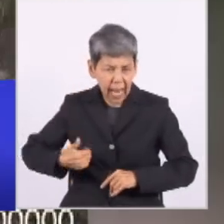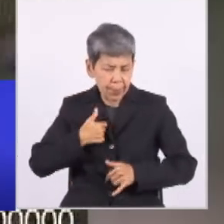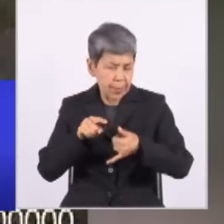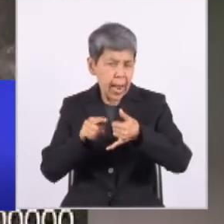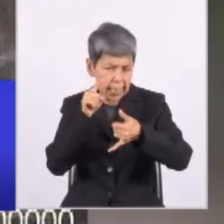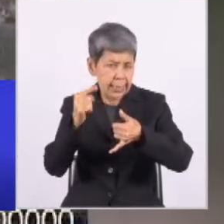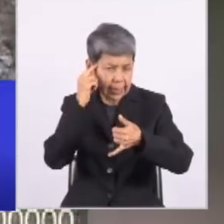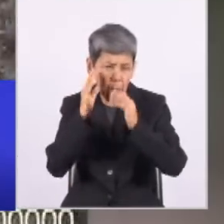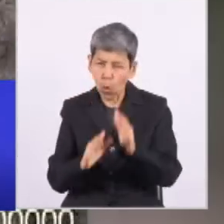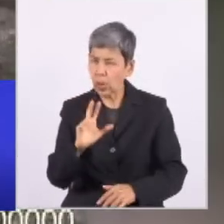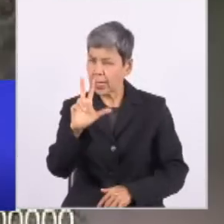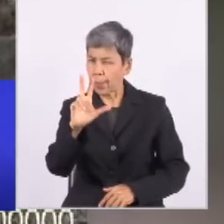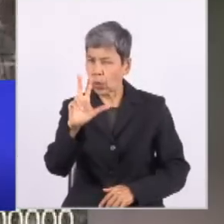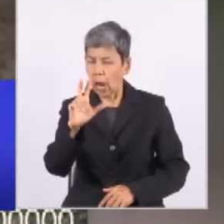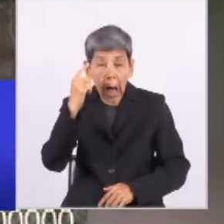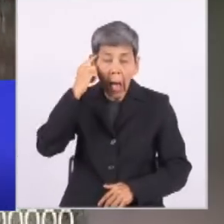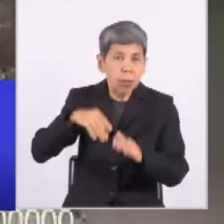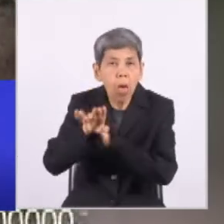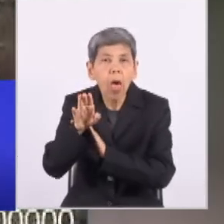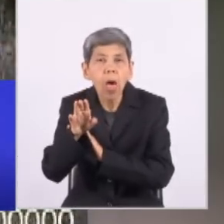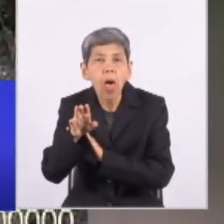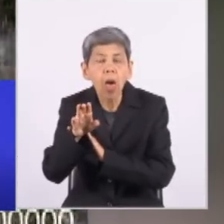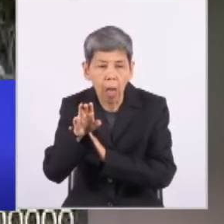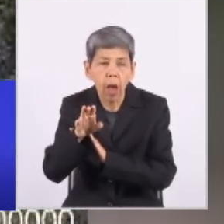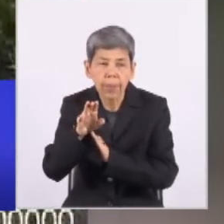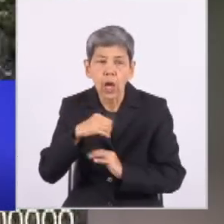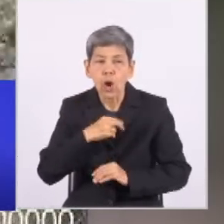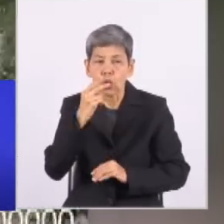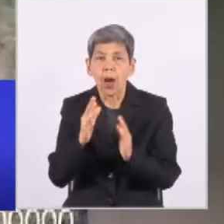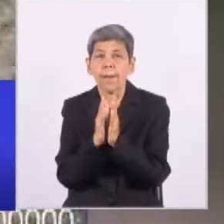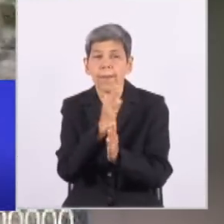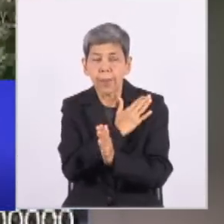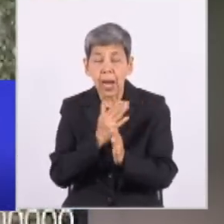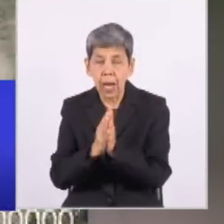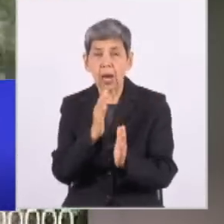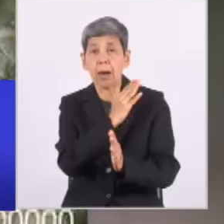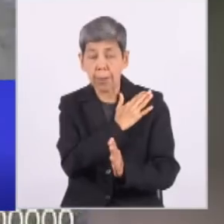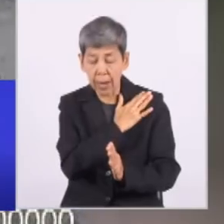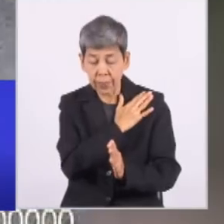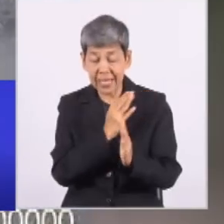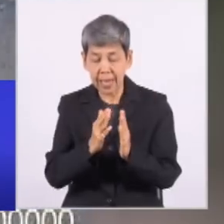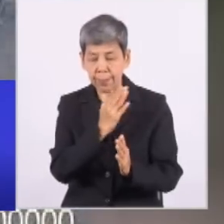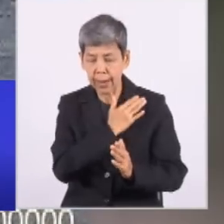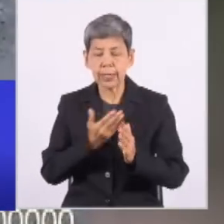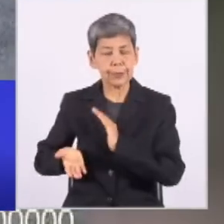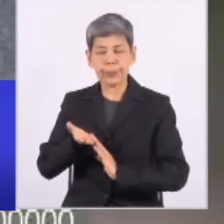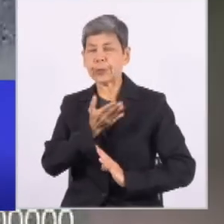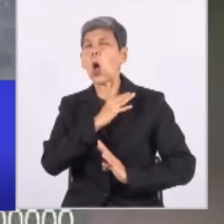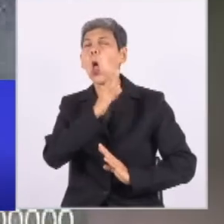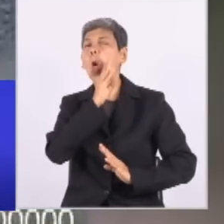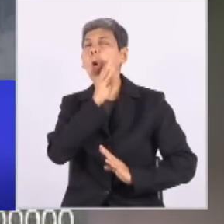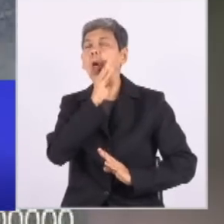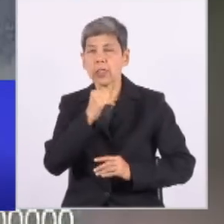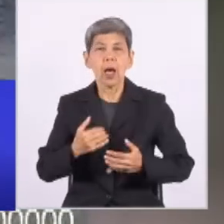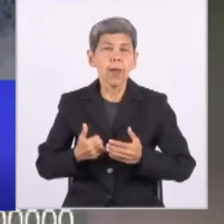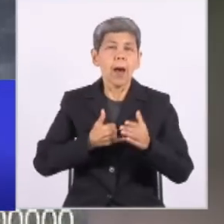แบบนี้มากกว่า 3รายแต่ว่าไหวตัวทันไปก่อนเอาเอาขี้จีวรมาห่มเอาสบงพระเนี่ยมานุ่มว่าอย่างนั้นเถอะนี่ก็ออก